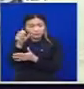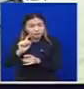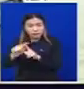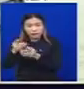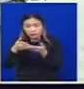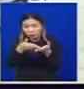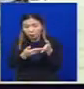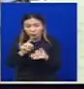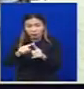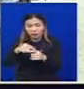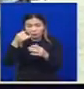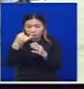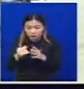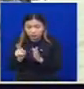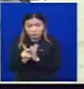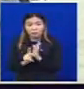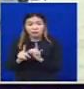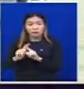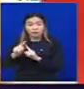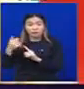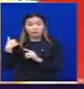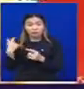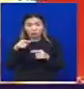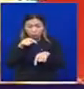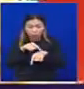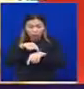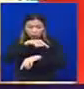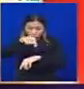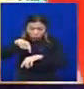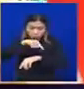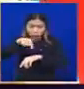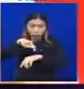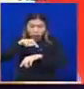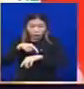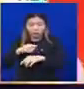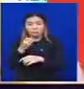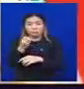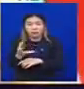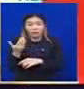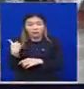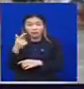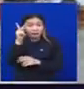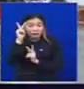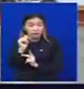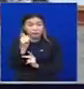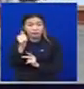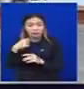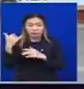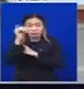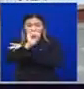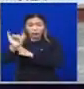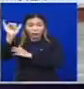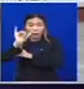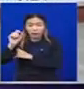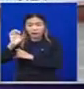ากลึกลงไปในอุตสาหกรรมประมงซึ่งต้องใช้เวลาในการแก้ปัญหาไม่น้อยและนับเป็นข่าวดีเมื่อทางสหภาพยุโรปหรือ